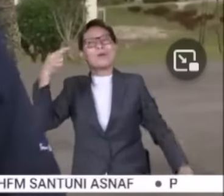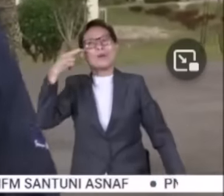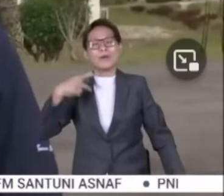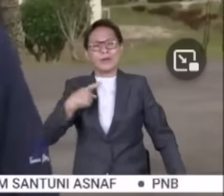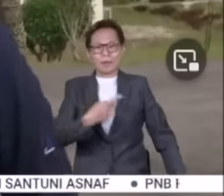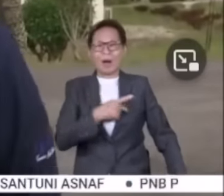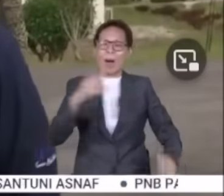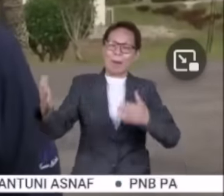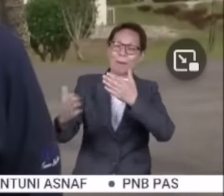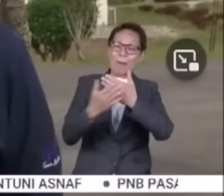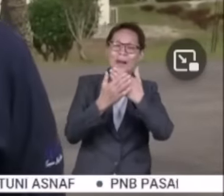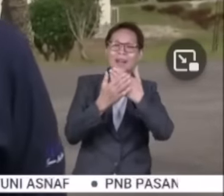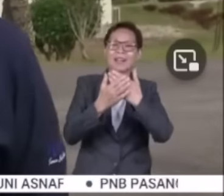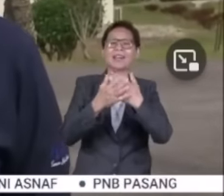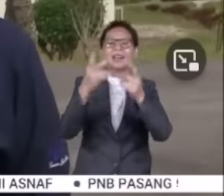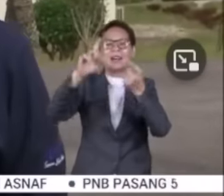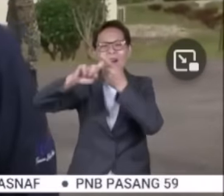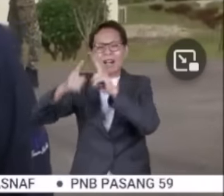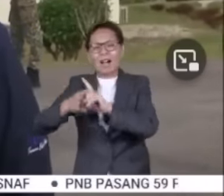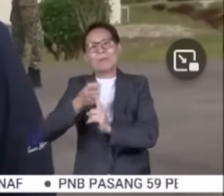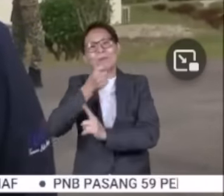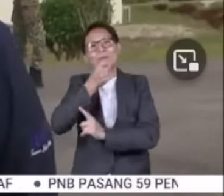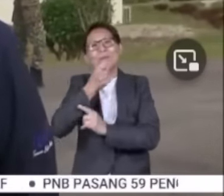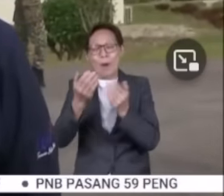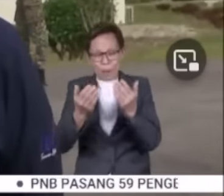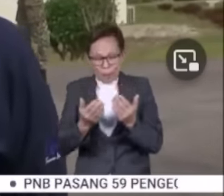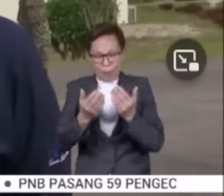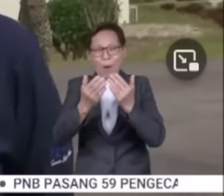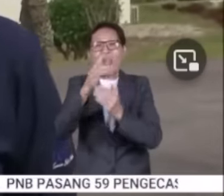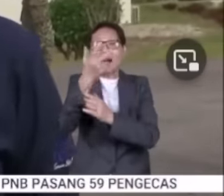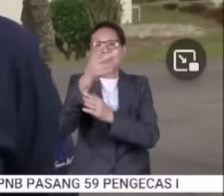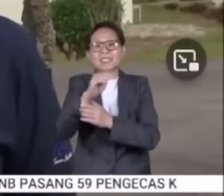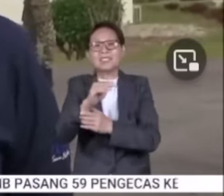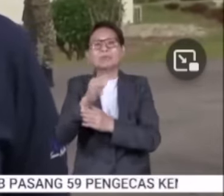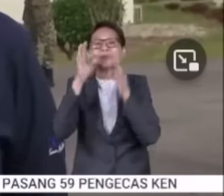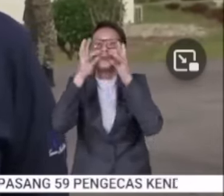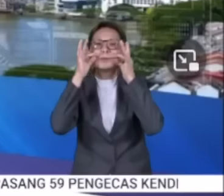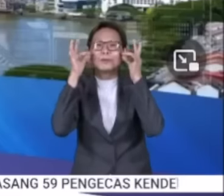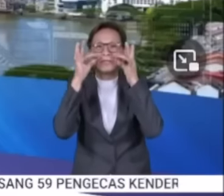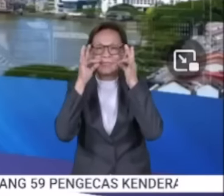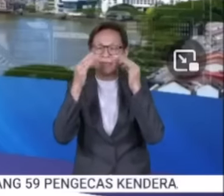Dengan itu, kembali kepada semula kepada rakan penyampai di studio berita RTM di Kuching. Silakan.